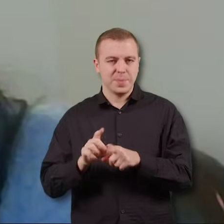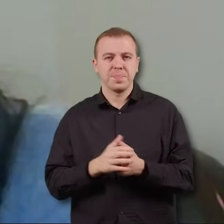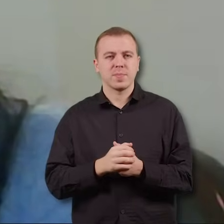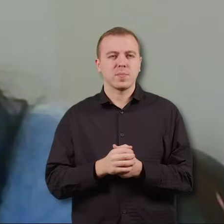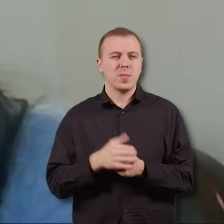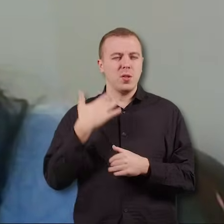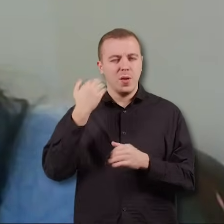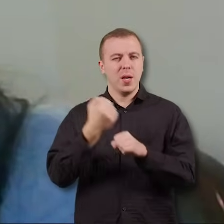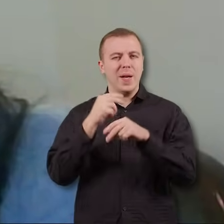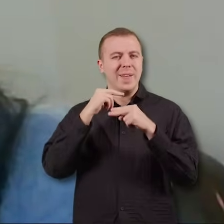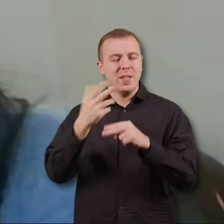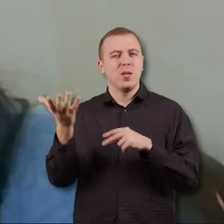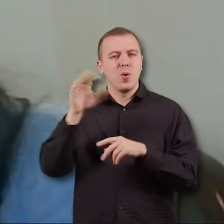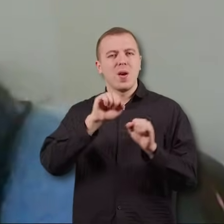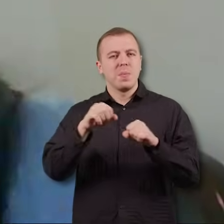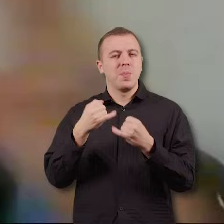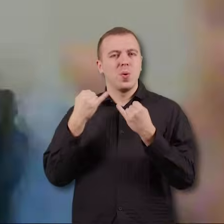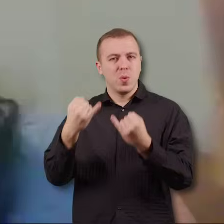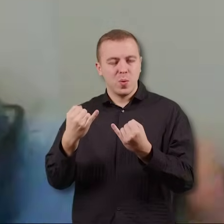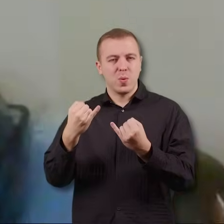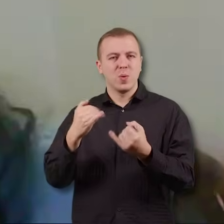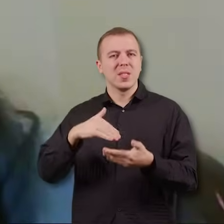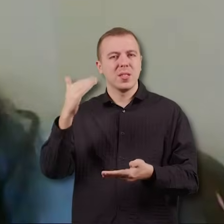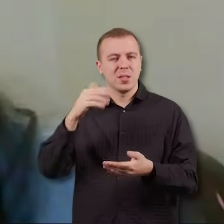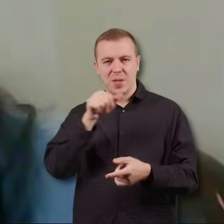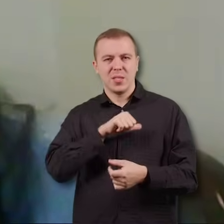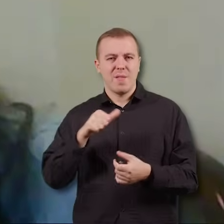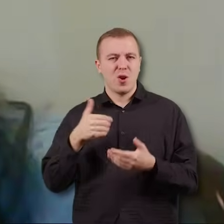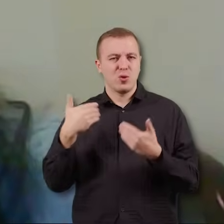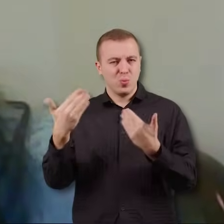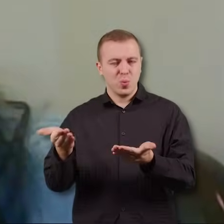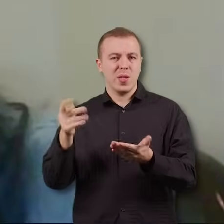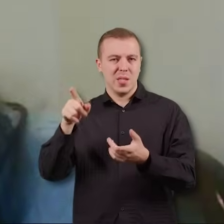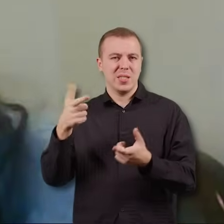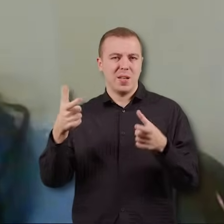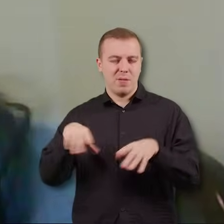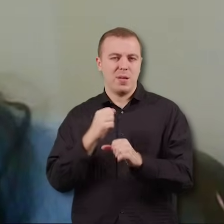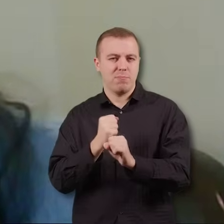didesnį turėtume suteikti galimybės didesnės savarankiškumą duoti savivaldybėms,